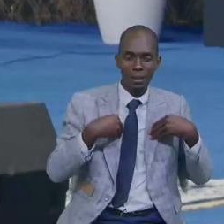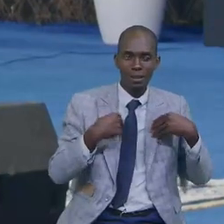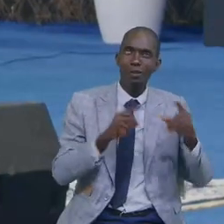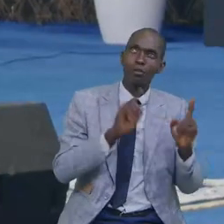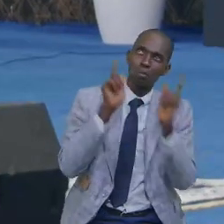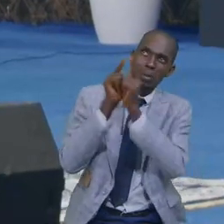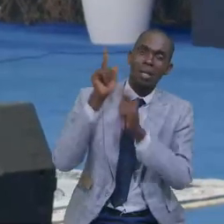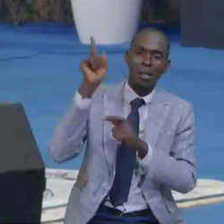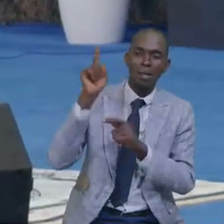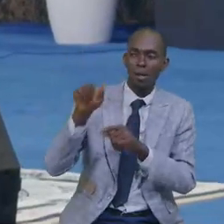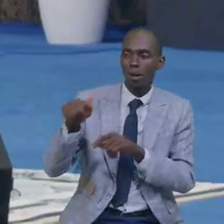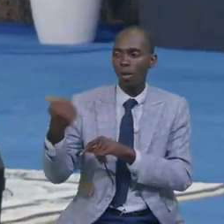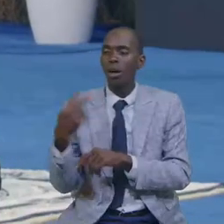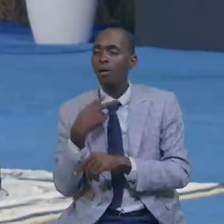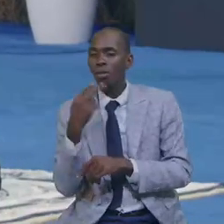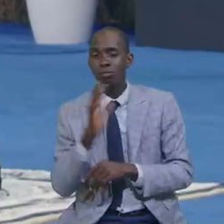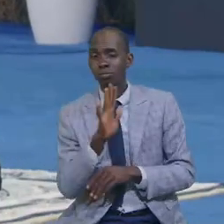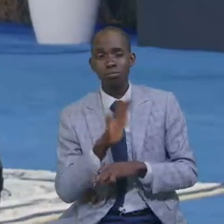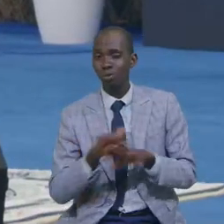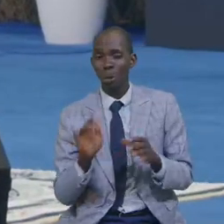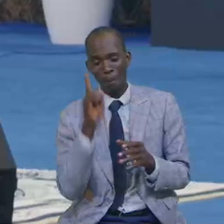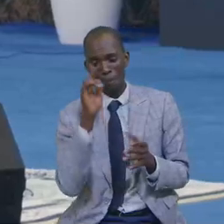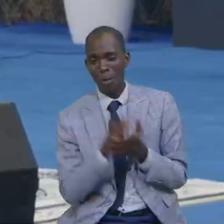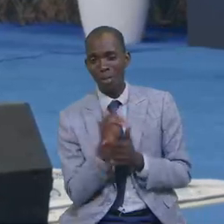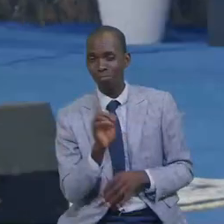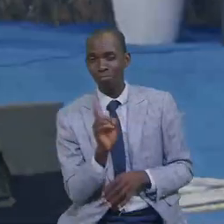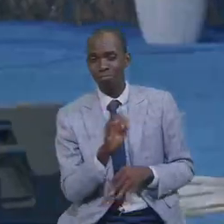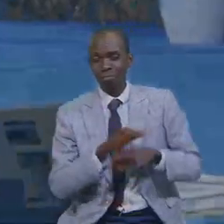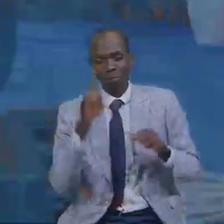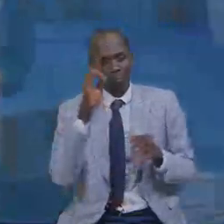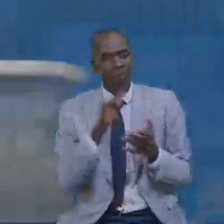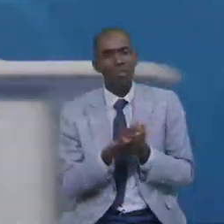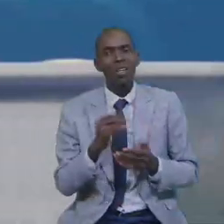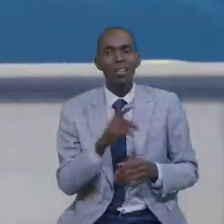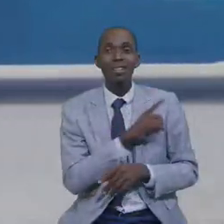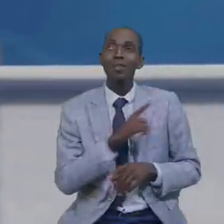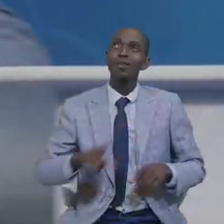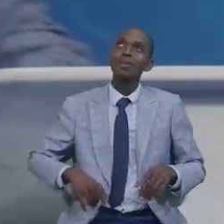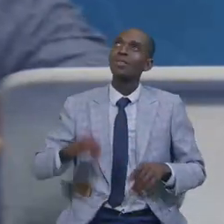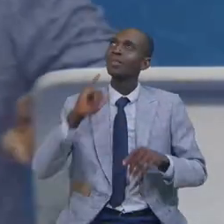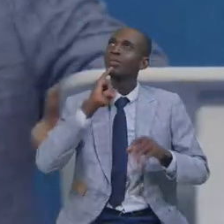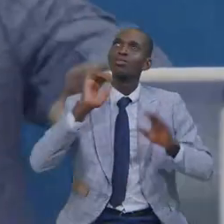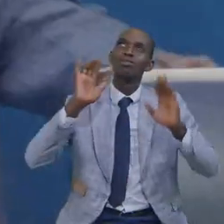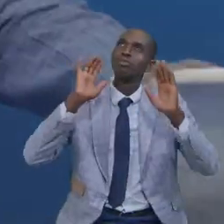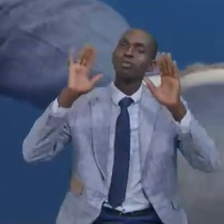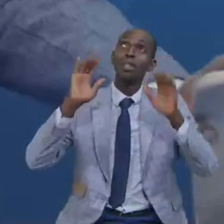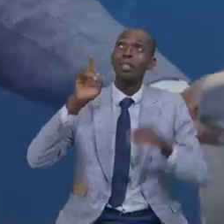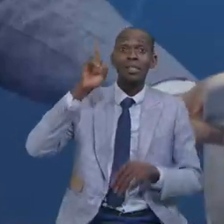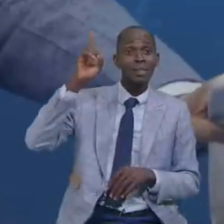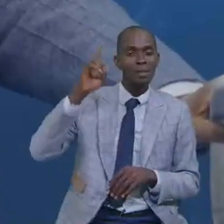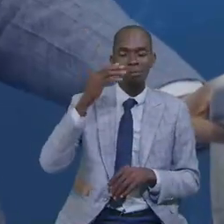va à lui l'autre voix ne crois pas et le Seigneur si merveilleux